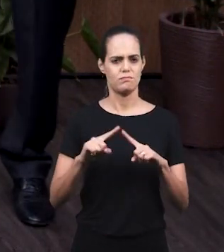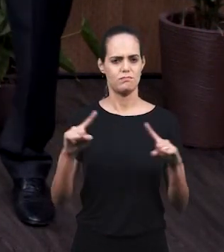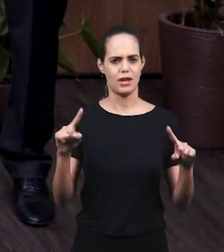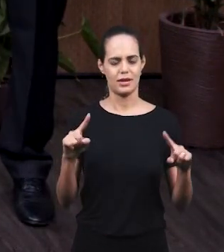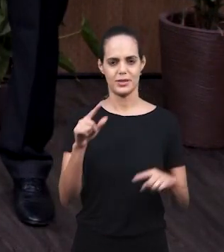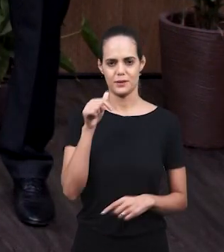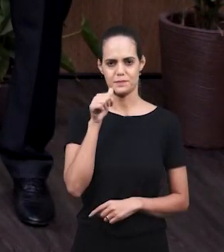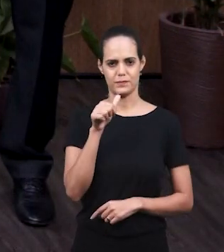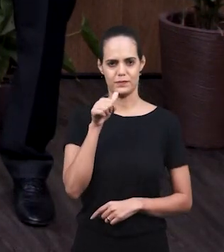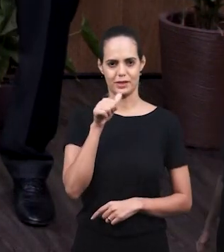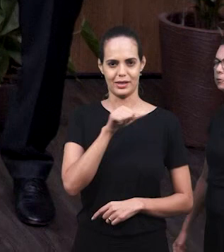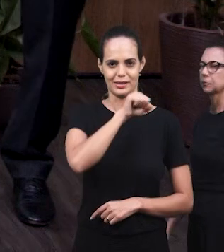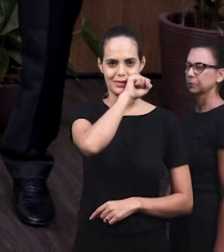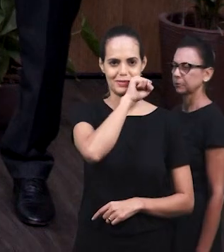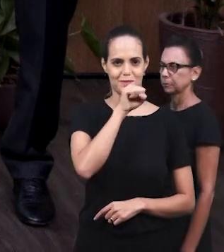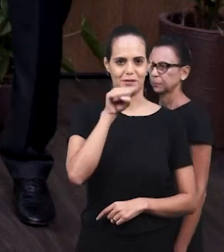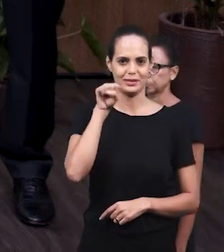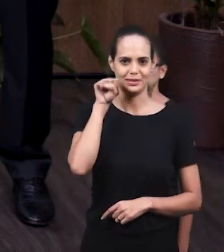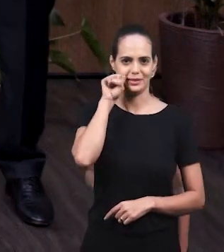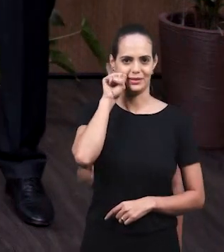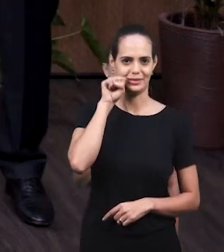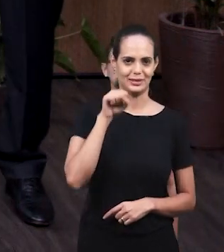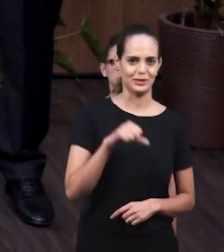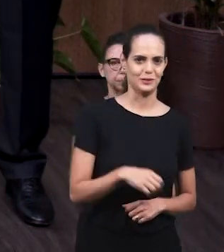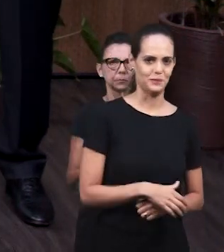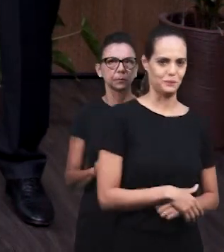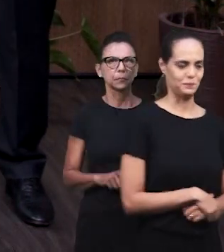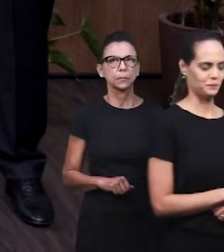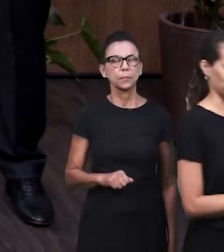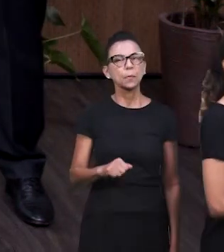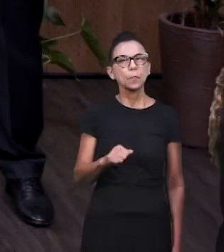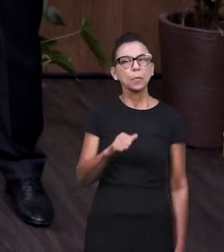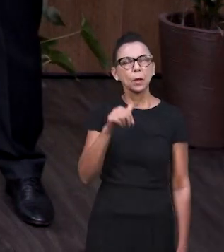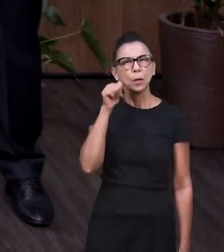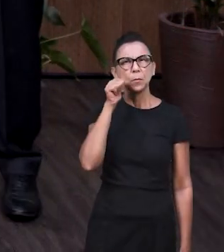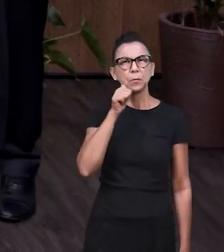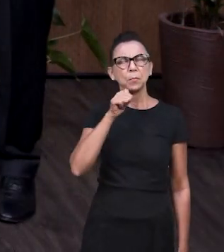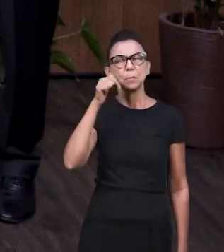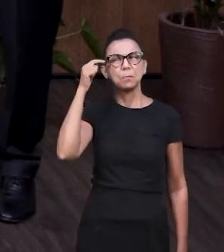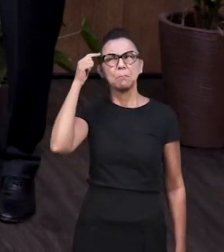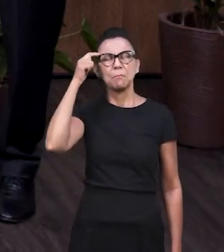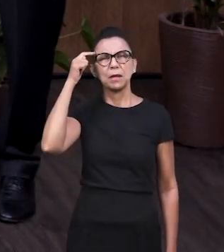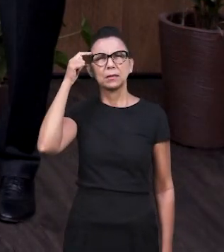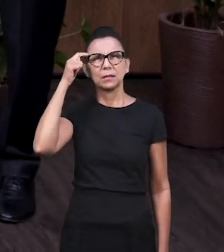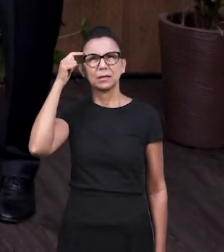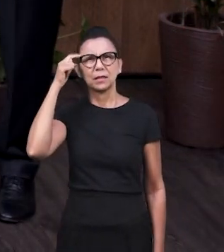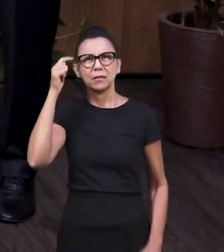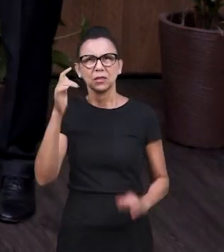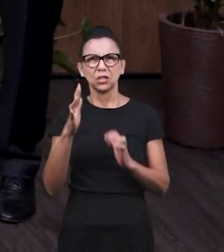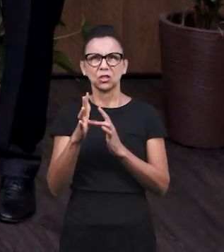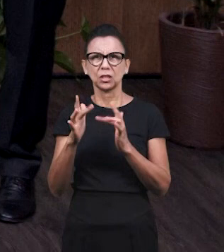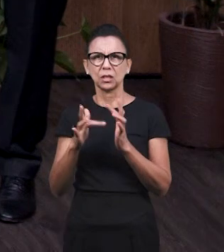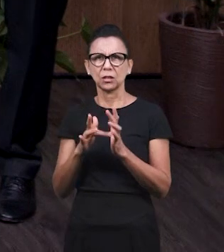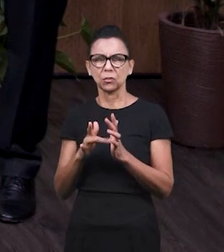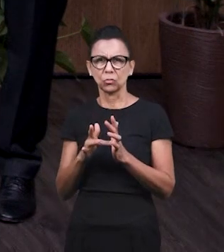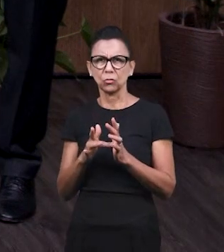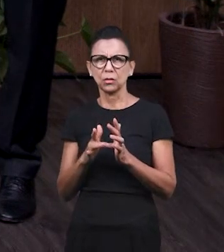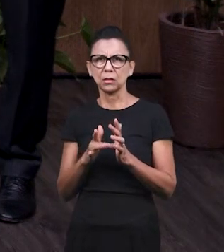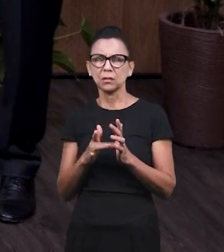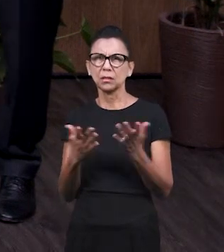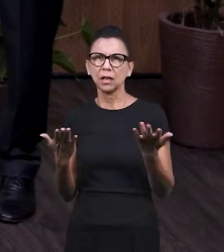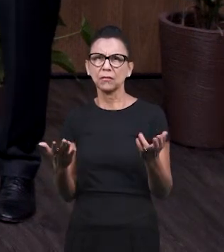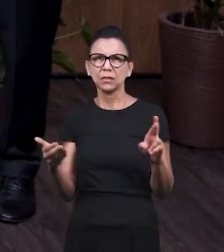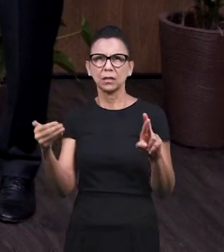femme, jusqu'à ce moment-là, elle pensait que Jésus parlait de l'eau du puits,